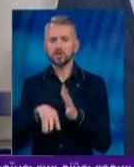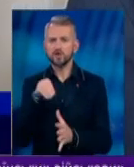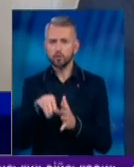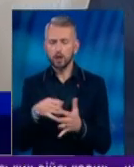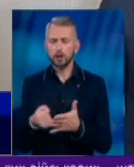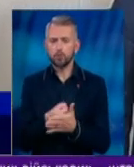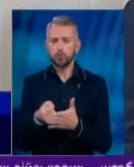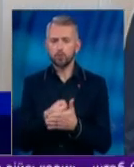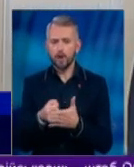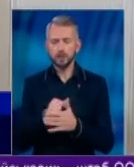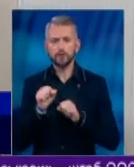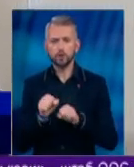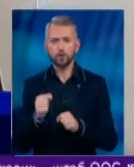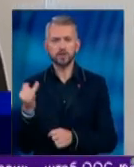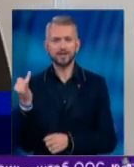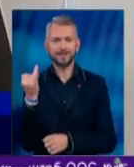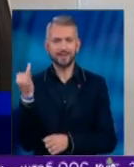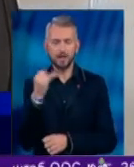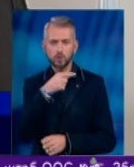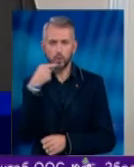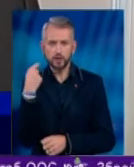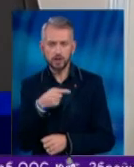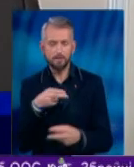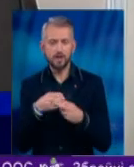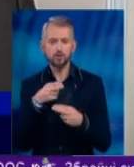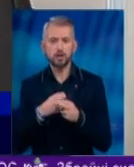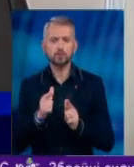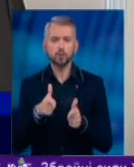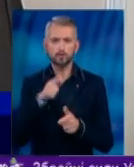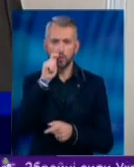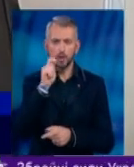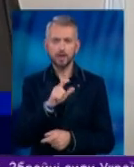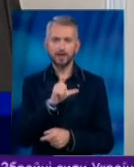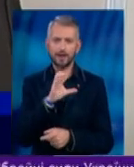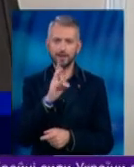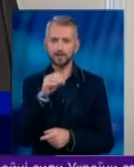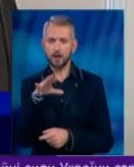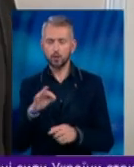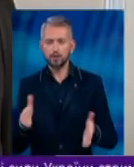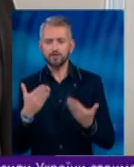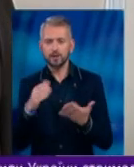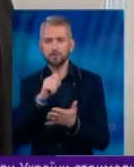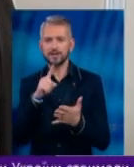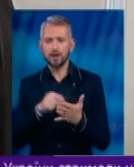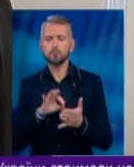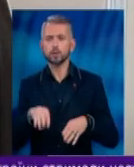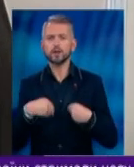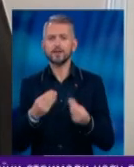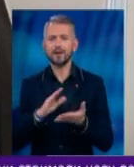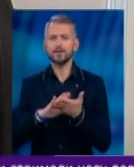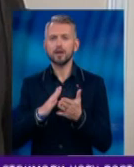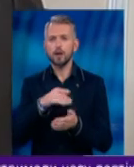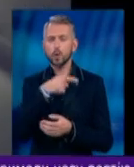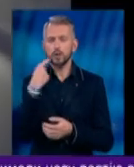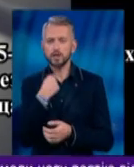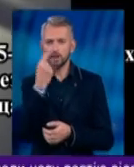лобіювати та відстоювати інтереси Росії, перешкоджати вступу України до ЄС та НАТО, піднімати питання про надання російській мові статусу державної мови в